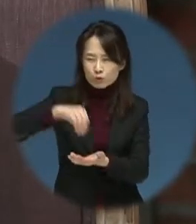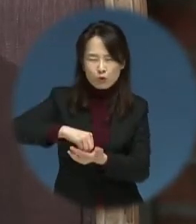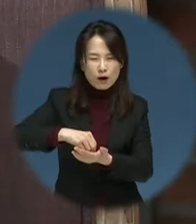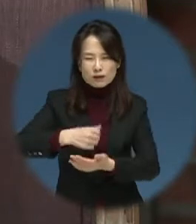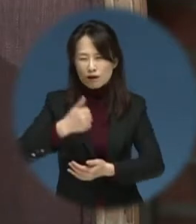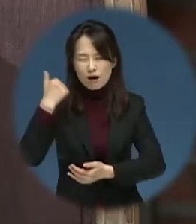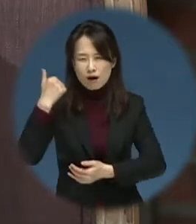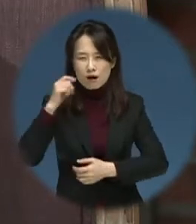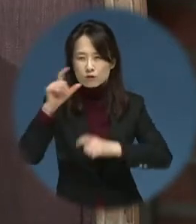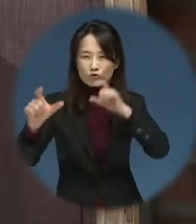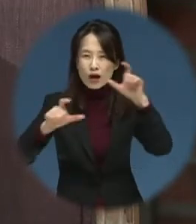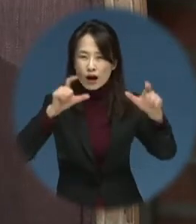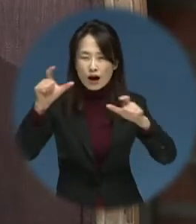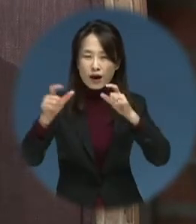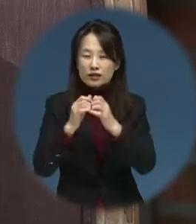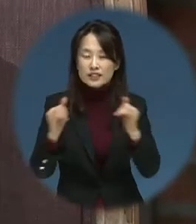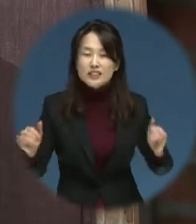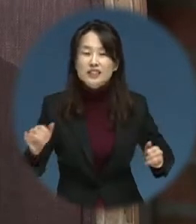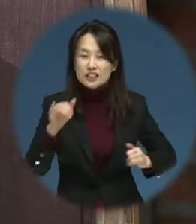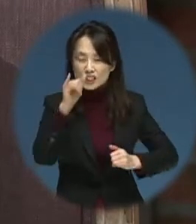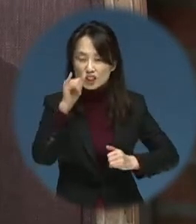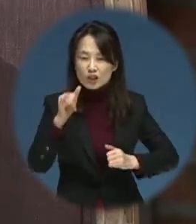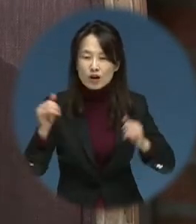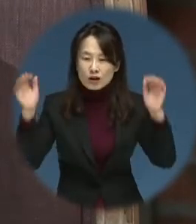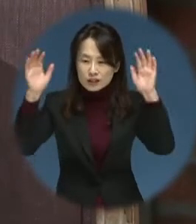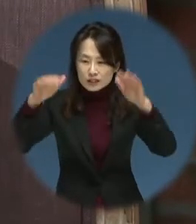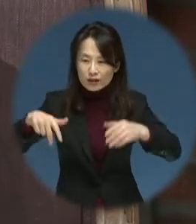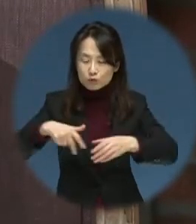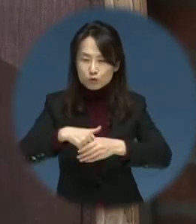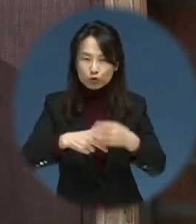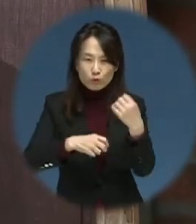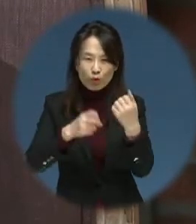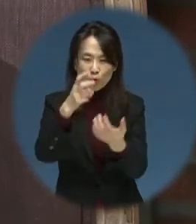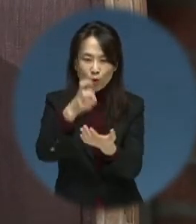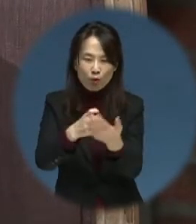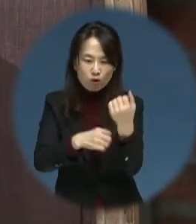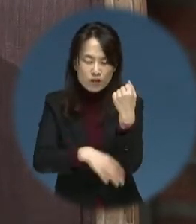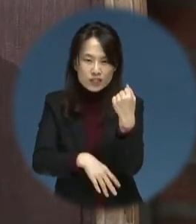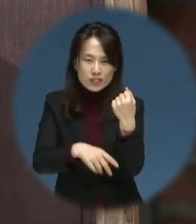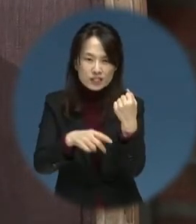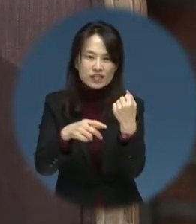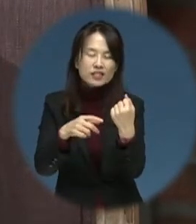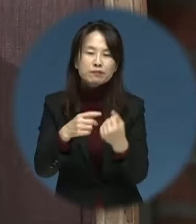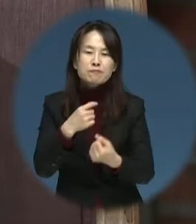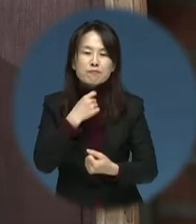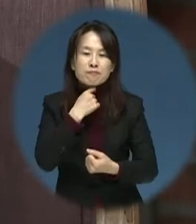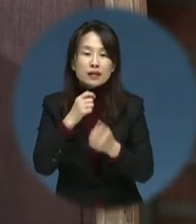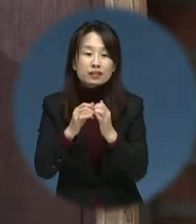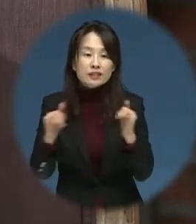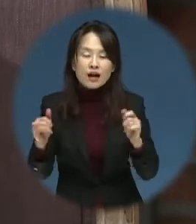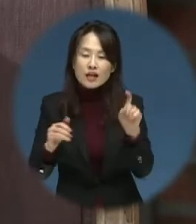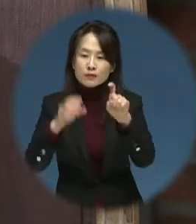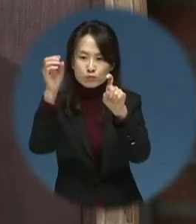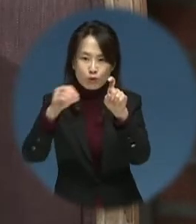있겠죠. 예. 그걸 우리가 이제 한 이슬람 원리주의자라 그러고 한 10%쯤 됩니다. 아 그러면 잘못된 걸 알았으면 행동해서